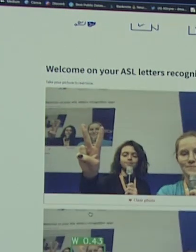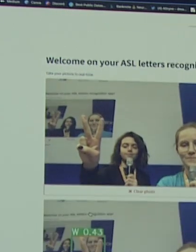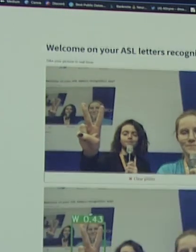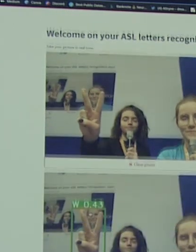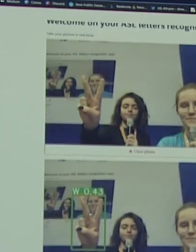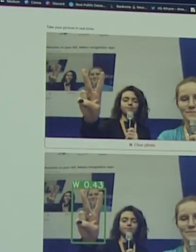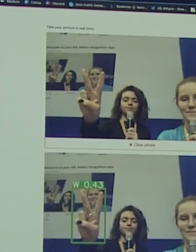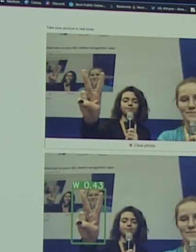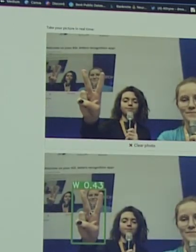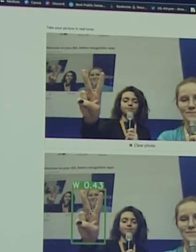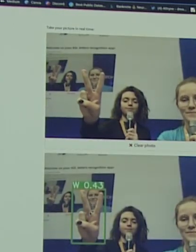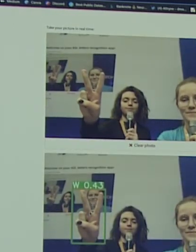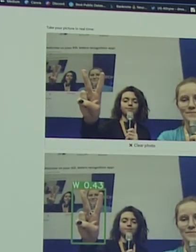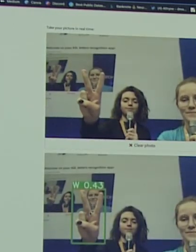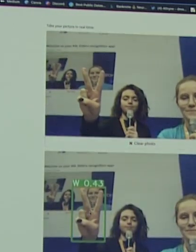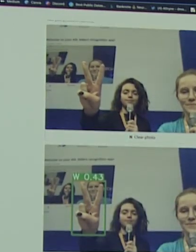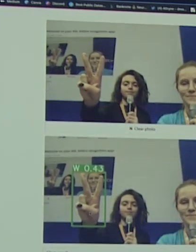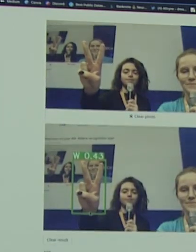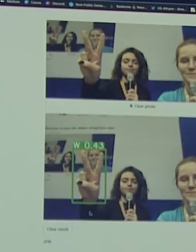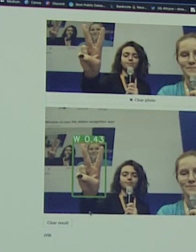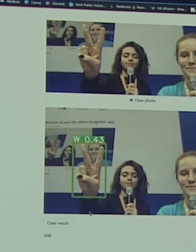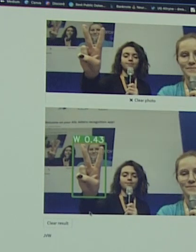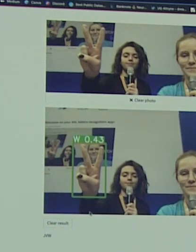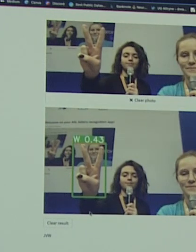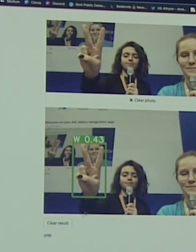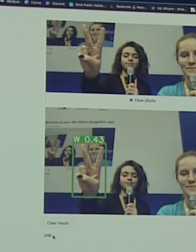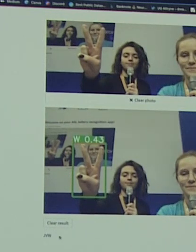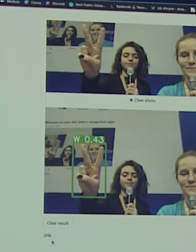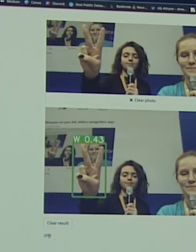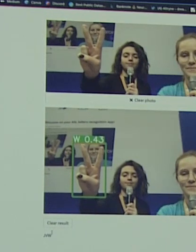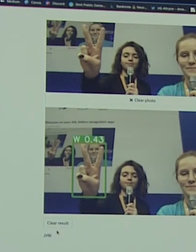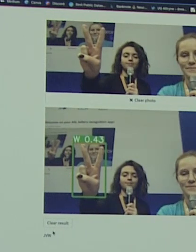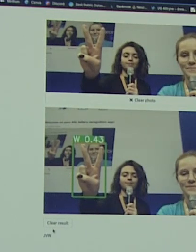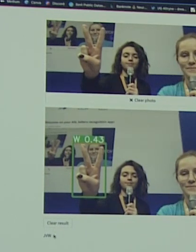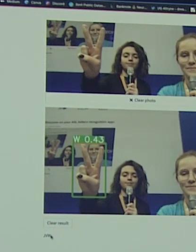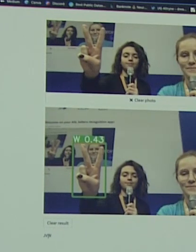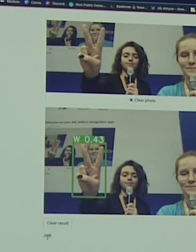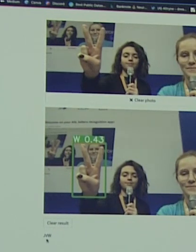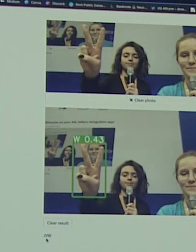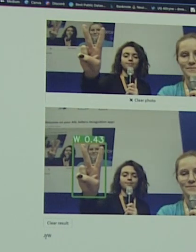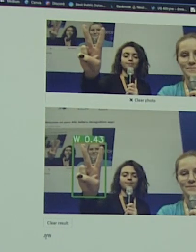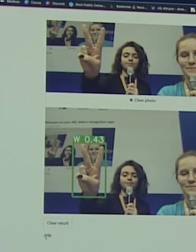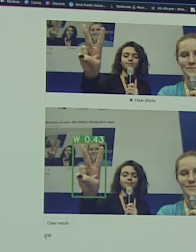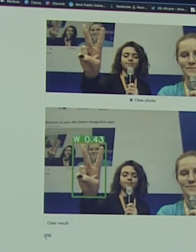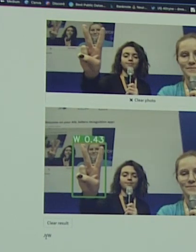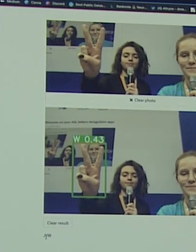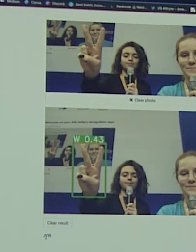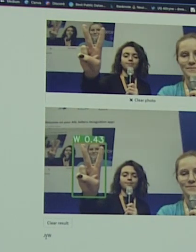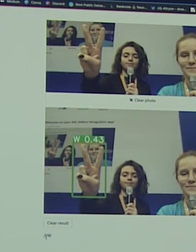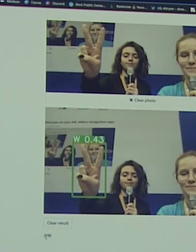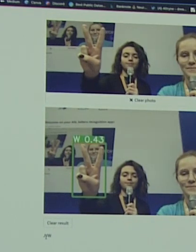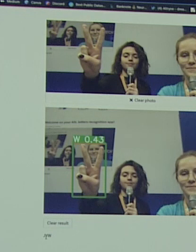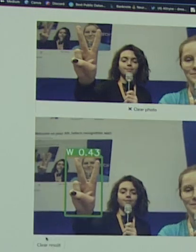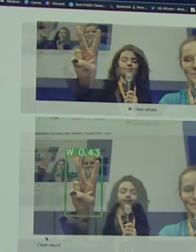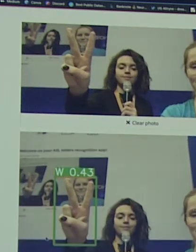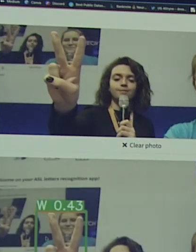OK. Alors là, vous pouvez voir, on voit à la fois un W, mais aussi un V juste ici. Puisqu'en fait, si je zoome,